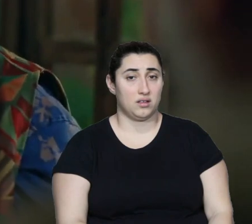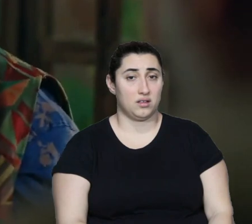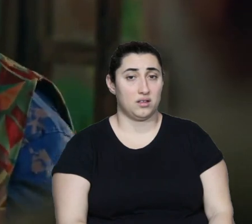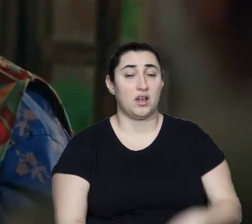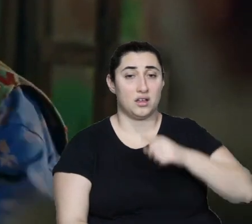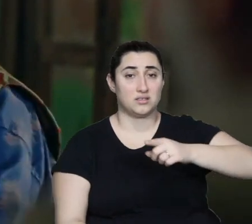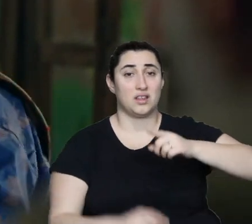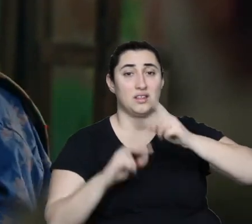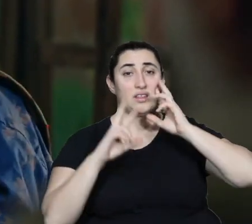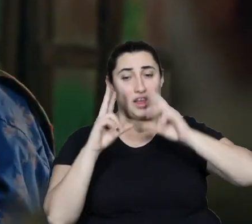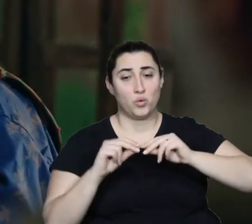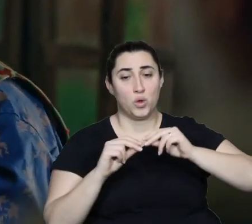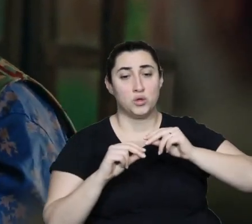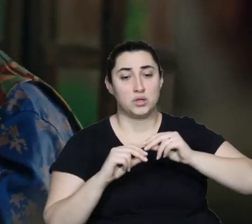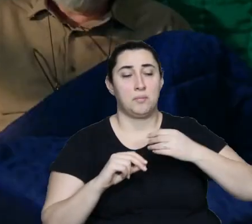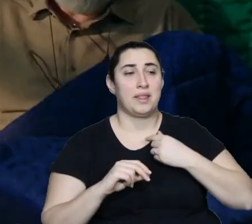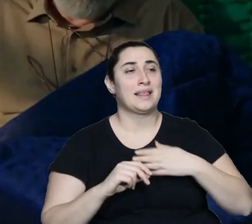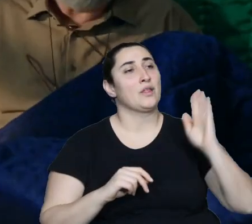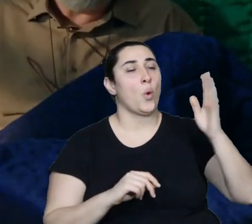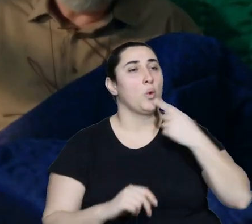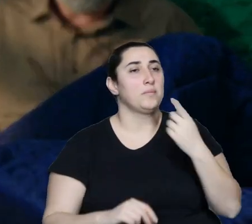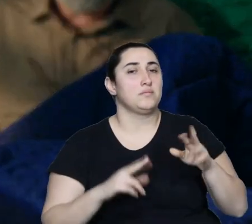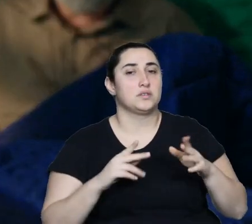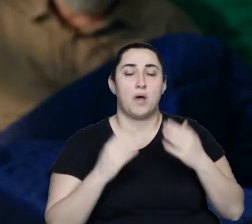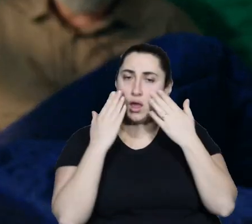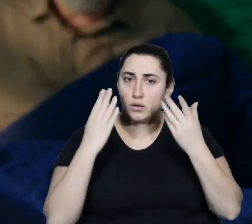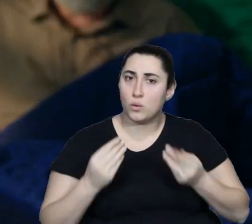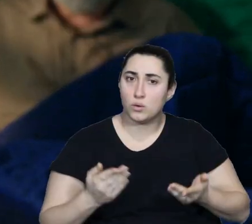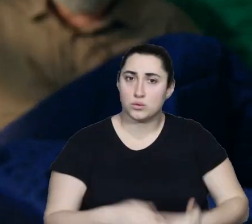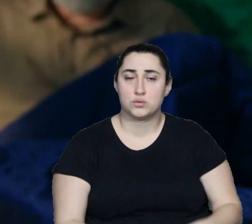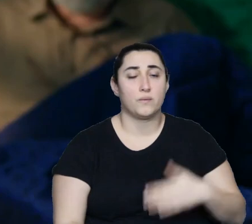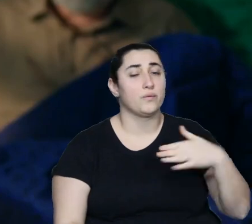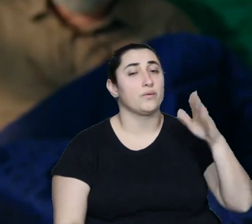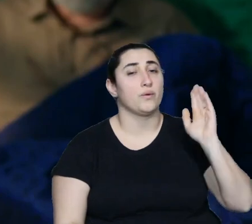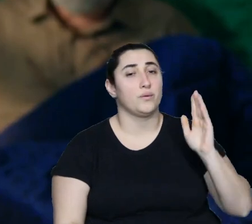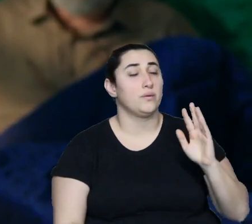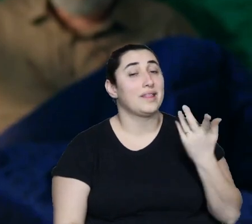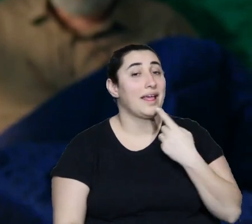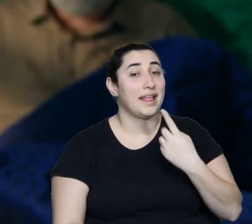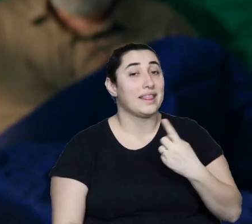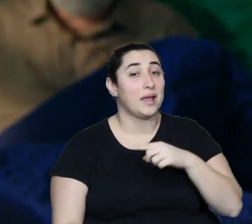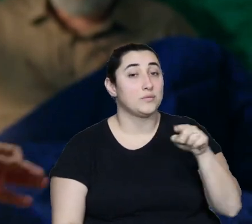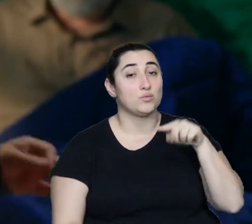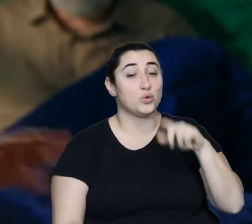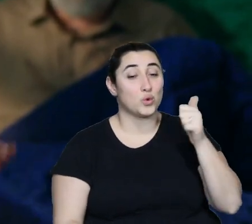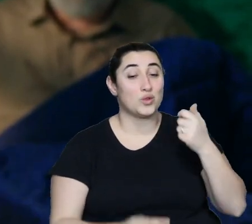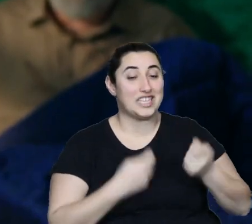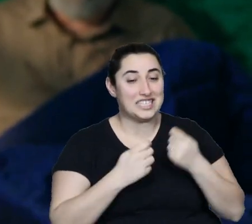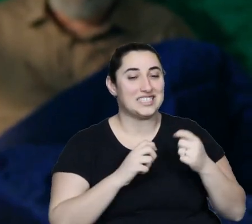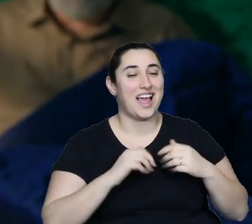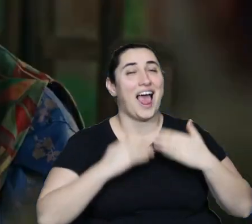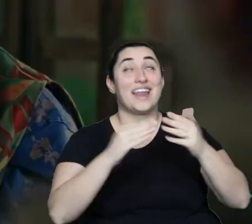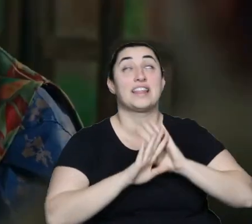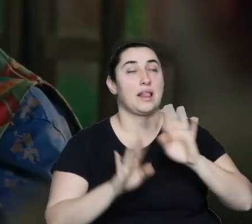sen yatıyorsan ben gidiyorum dedi. Kaçtı gitti. Hayır olsun. Yok. Ne demişler? Bugün işini yarına